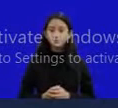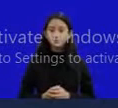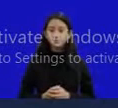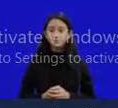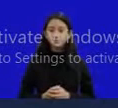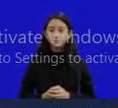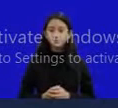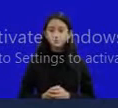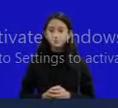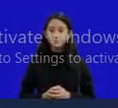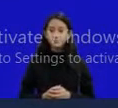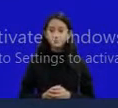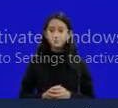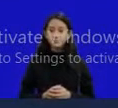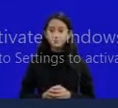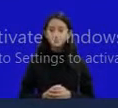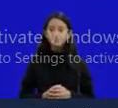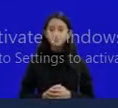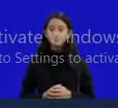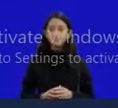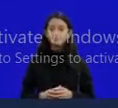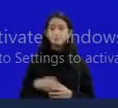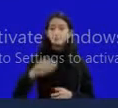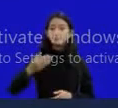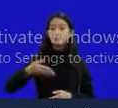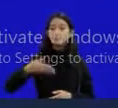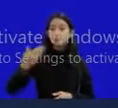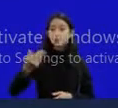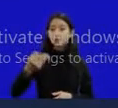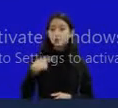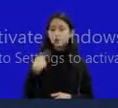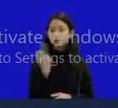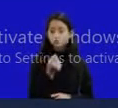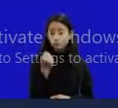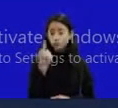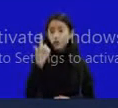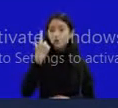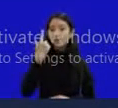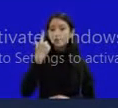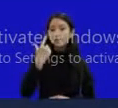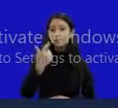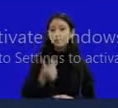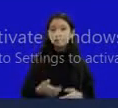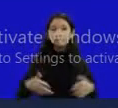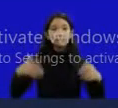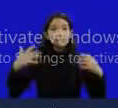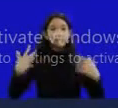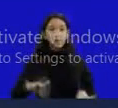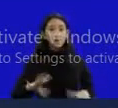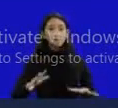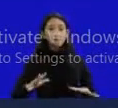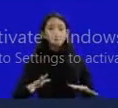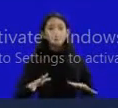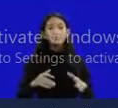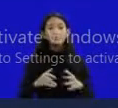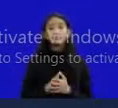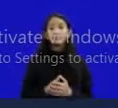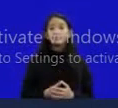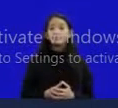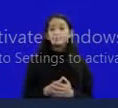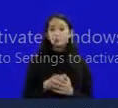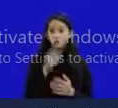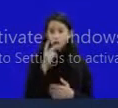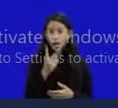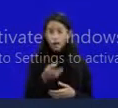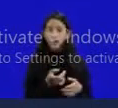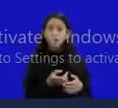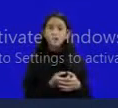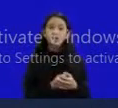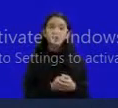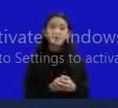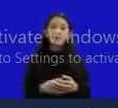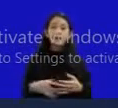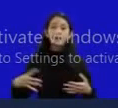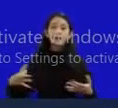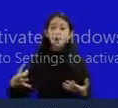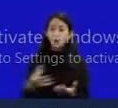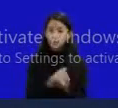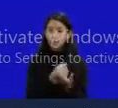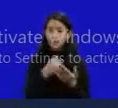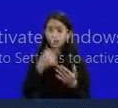Hai yang berikutnya adalah kita harus menyadari bahwa setelah kita mengevaluasi hasil daripada